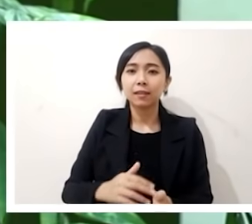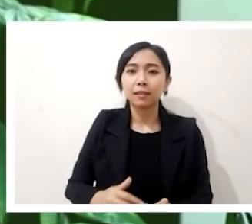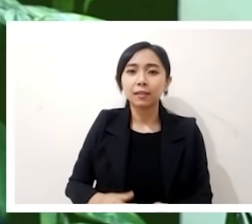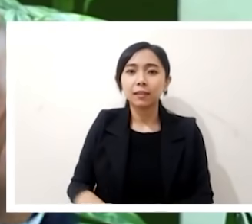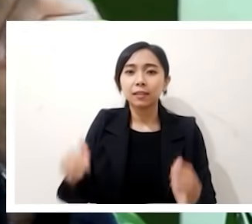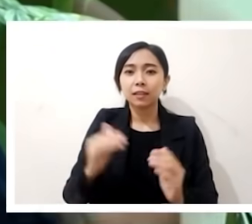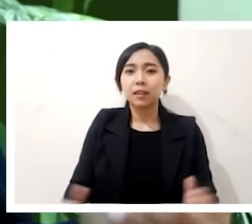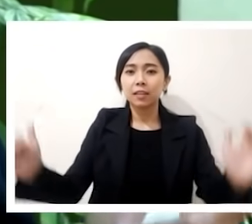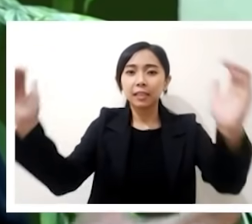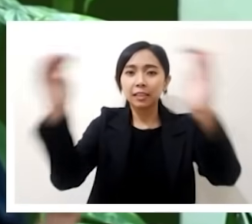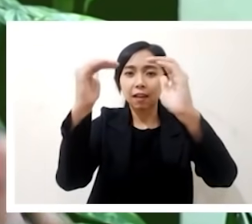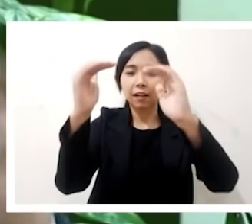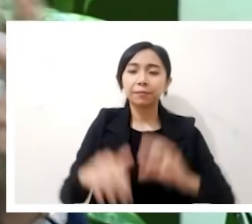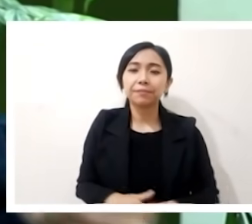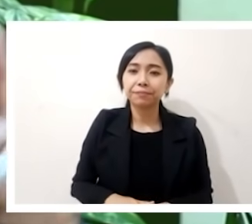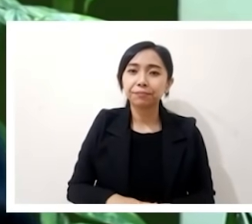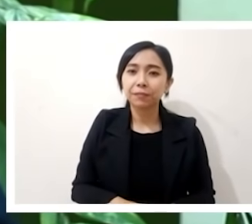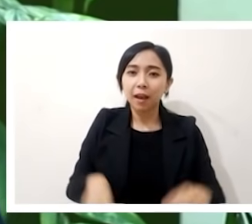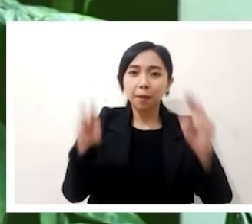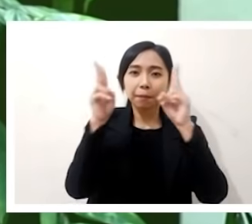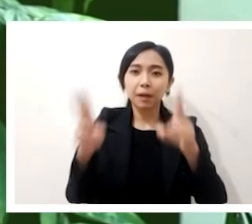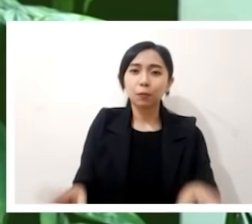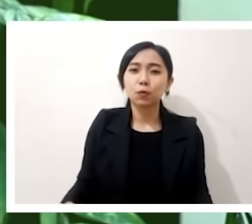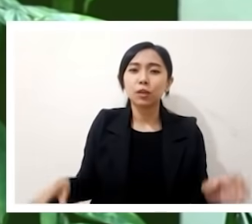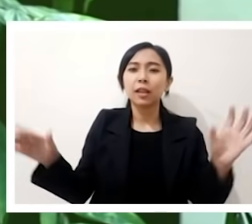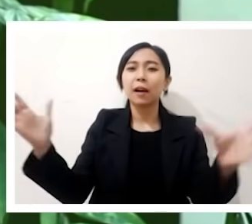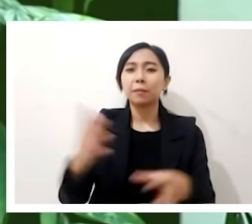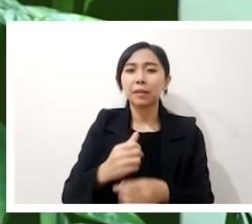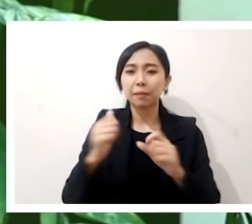martabatnya. Semua manusia beroleh kepenuhan hidup.